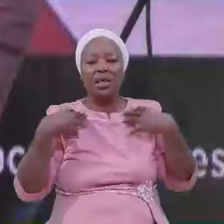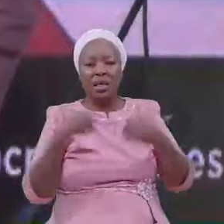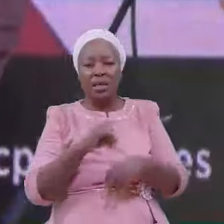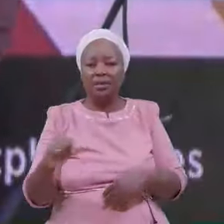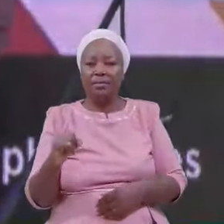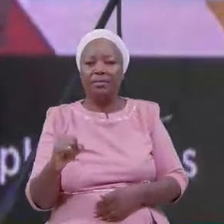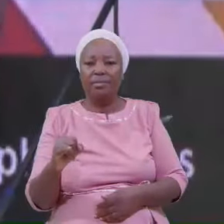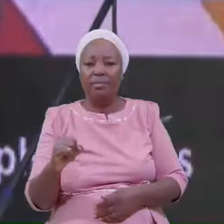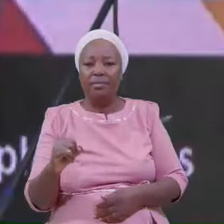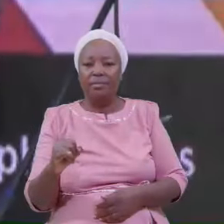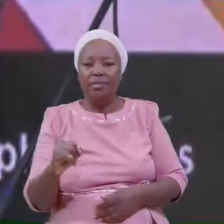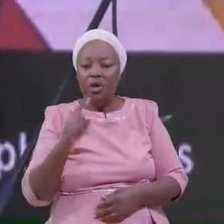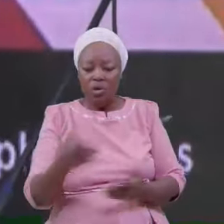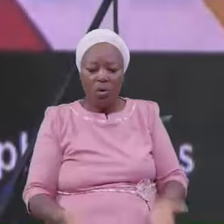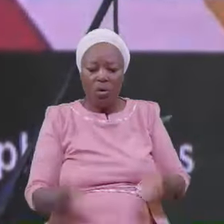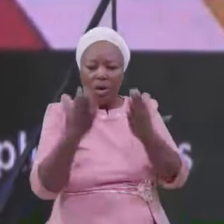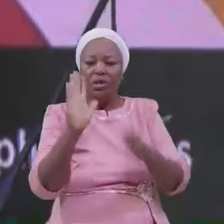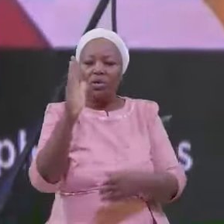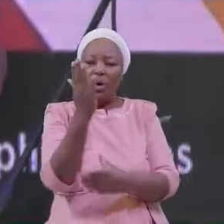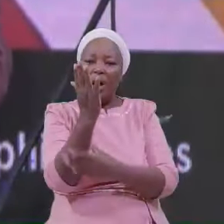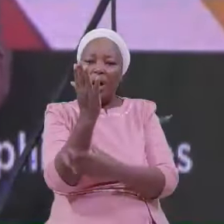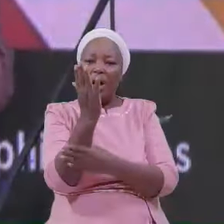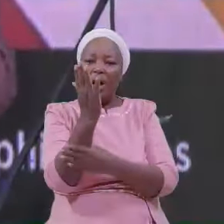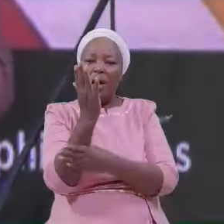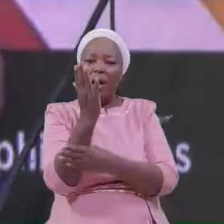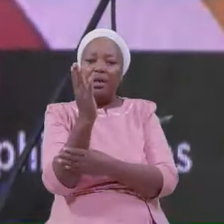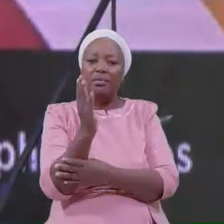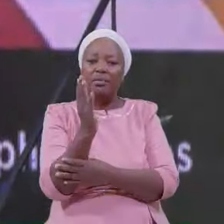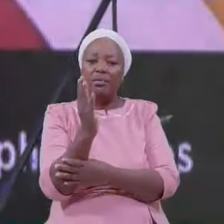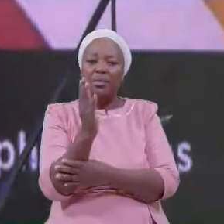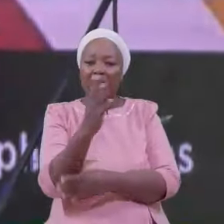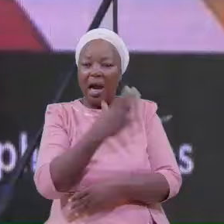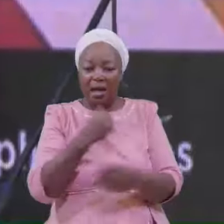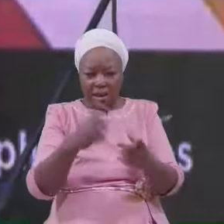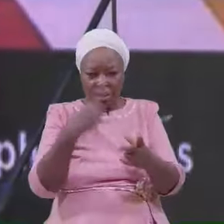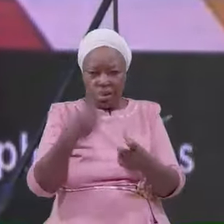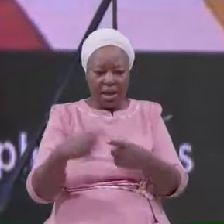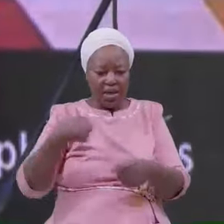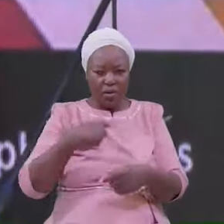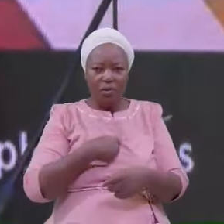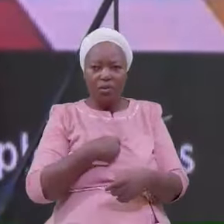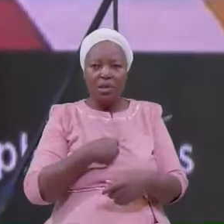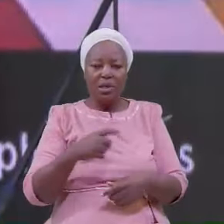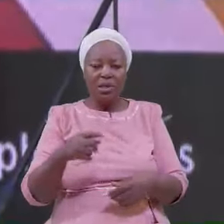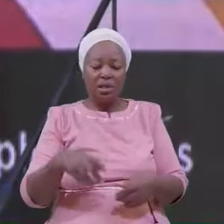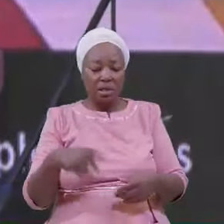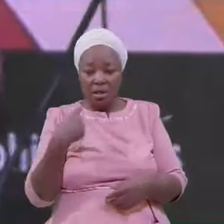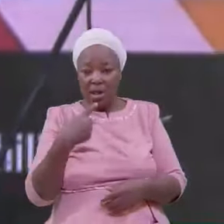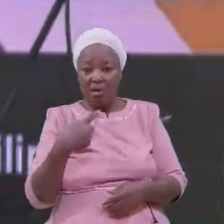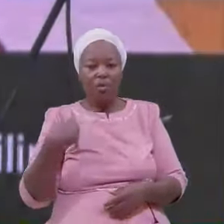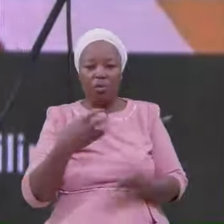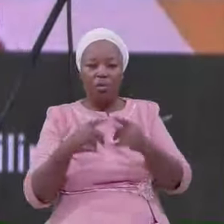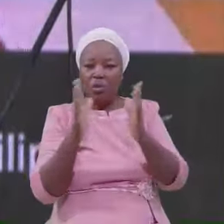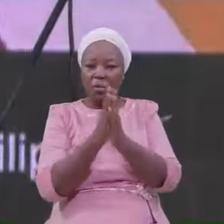ng kagalingan ng Panginoon, itaas mo lang iyong kamay. And then we'll say we're going to pray. At ikaw ay mananalangin.